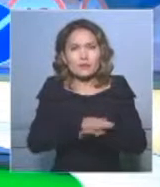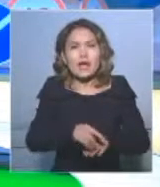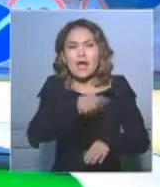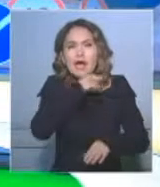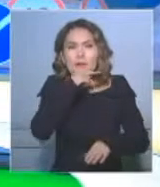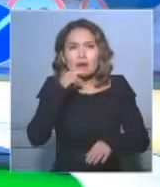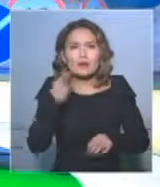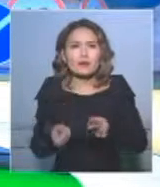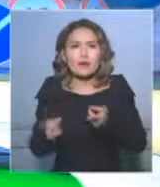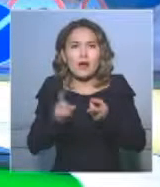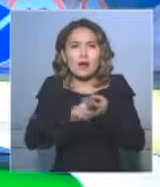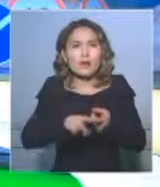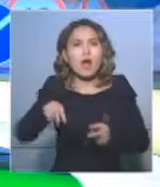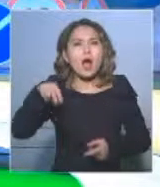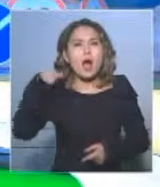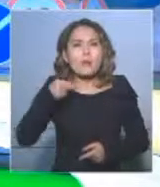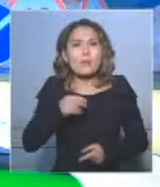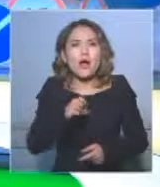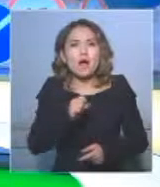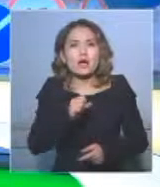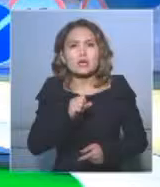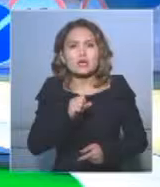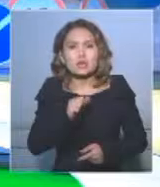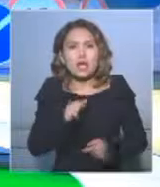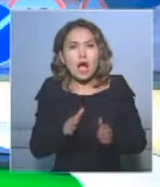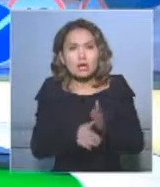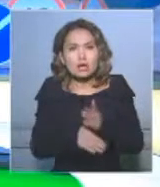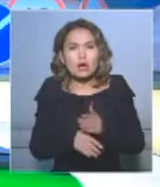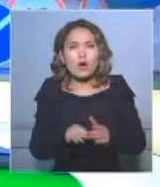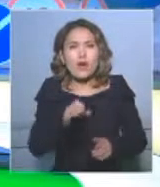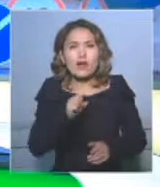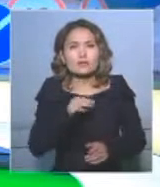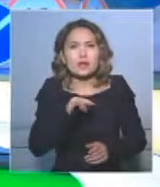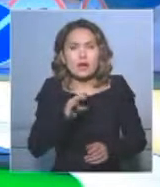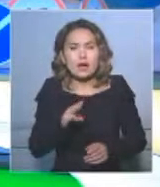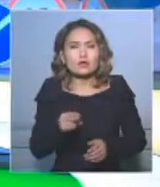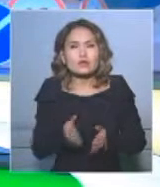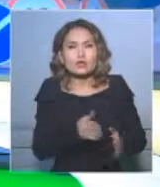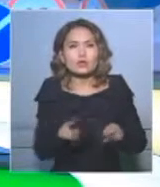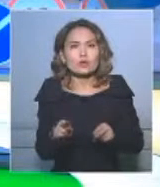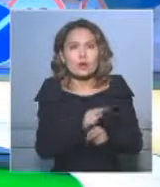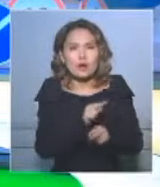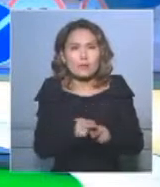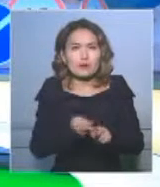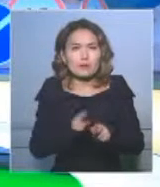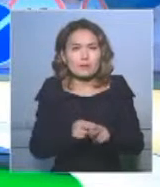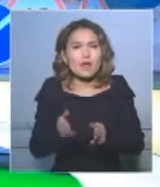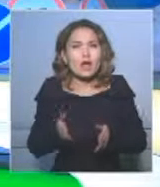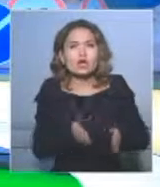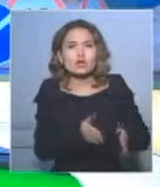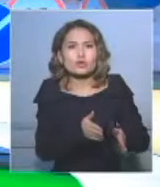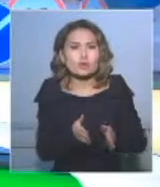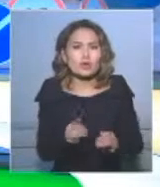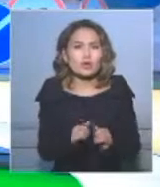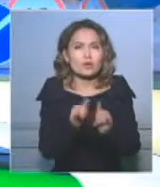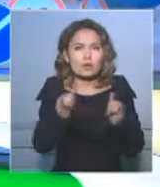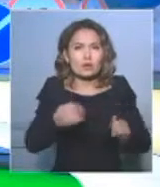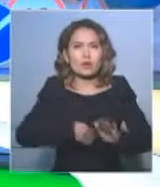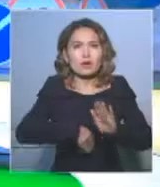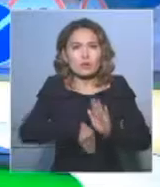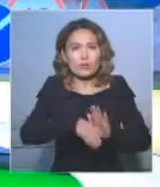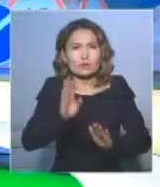өңірін Ресеймен байланыстыратын Ақтөбе, Атырау, Астрахан күре жолы жөнделсе, тек ішкі қатынас қана емес, транзиттік тасымалдың да